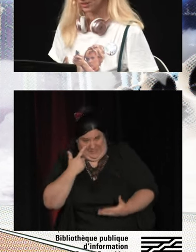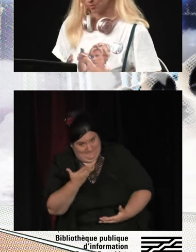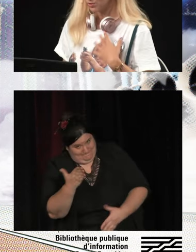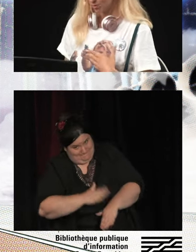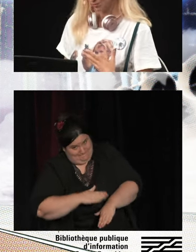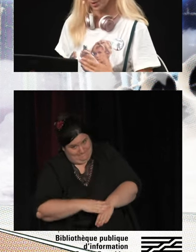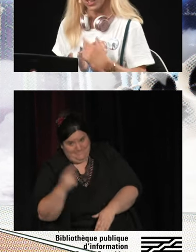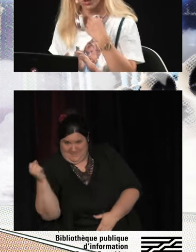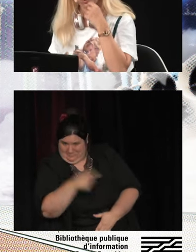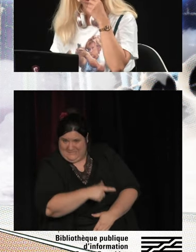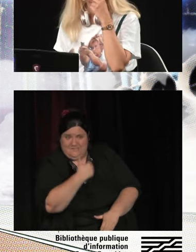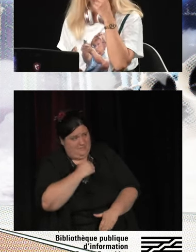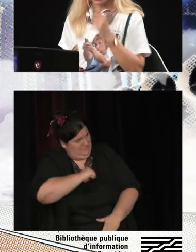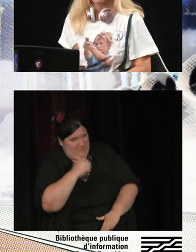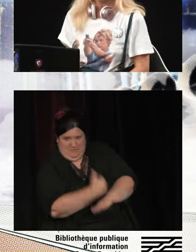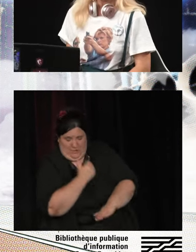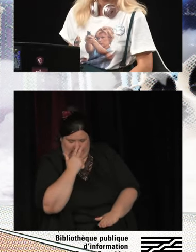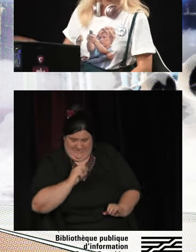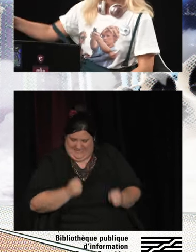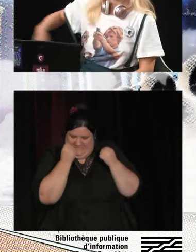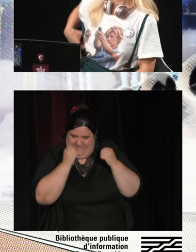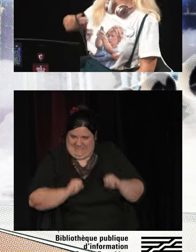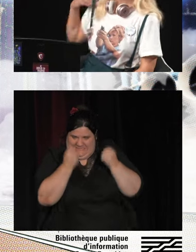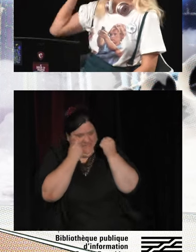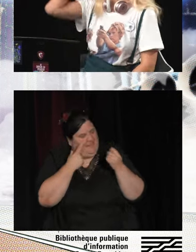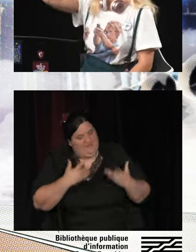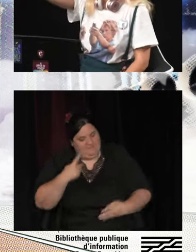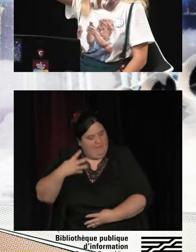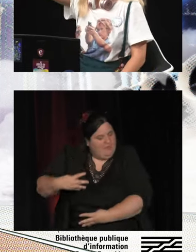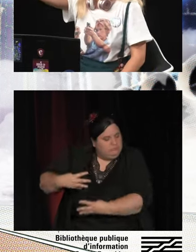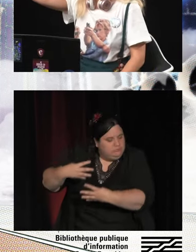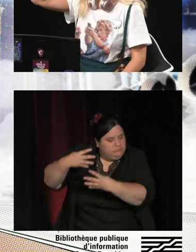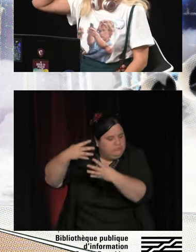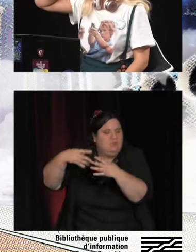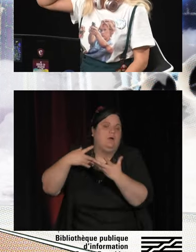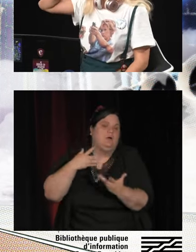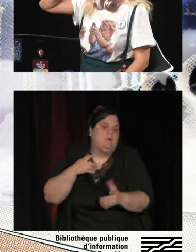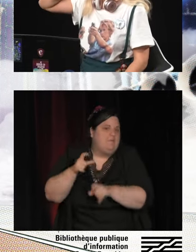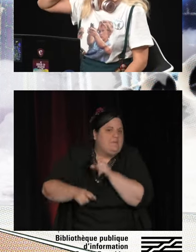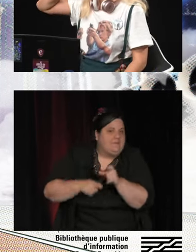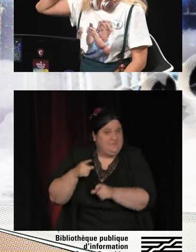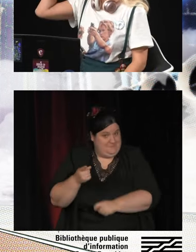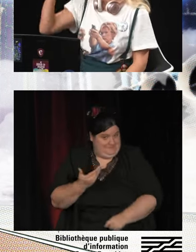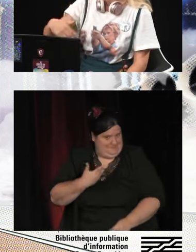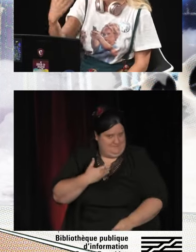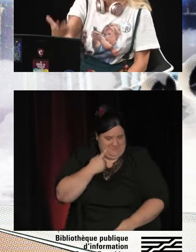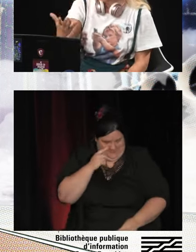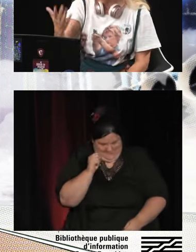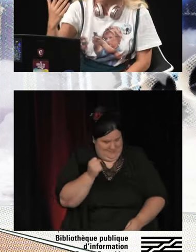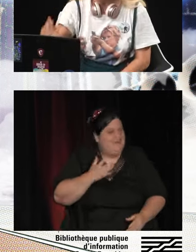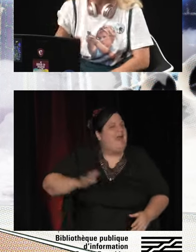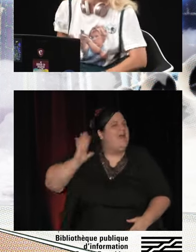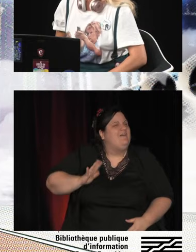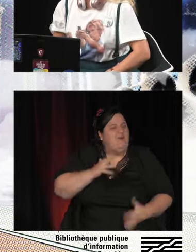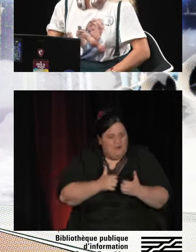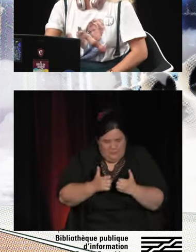speedrun, vous êtes sûr, vous vous sentirez en vie au bout d'un moment. On a les crédits, donc voilà, vous avez tous les noms des gens qui sont responsables de vos traumatismes d'enfance,